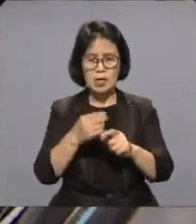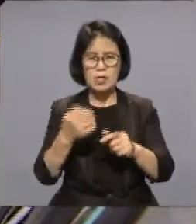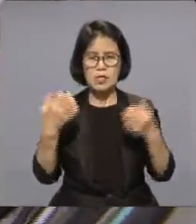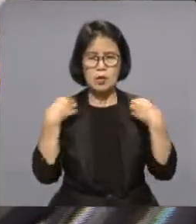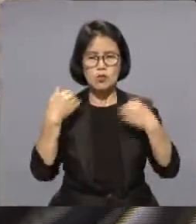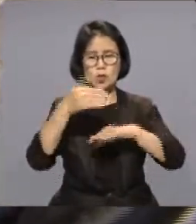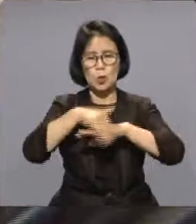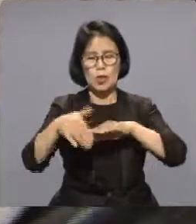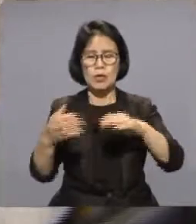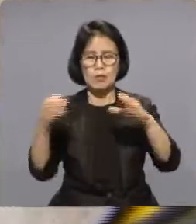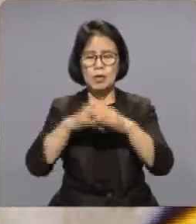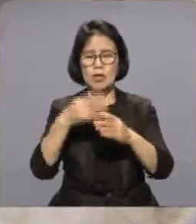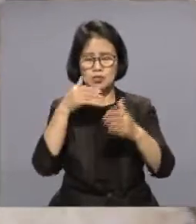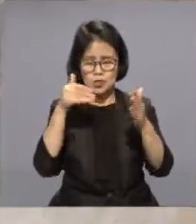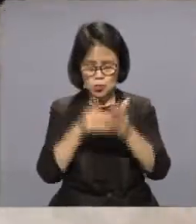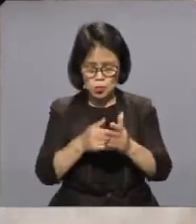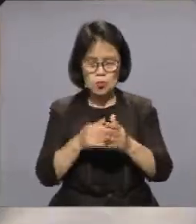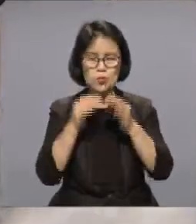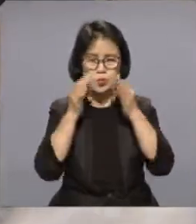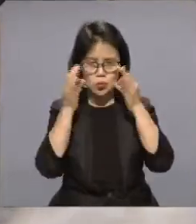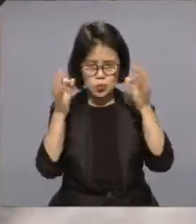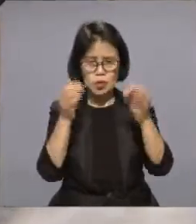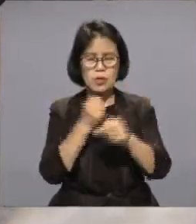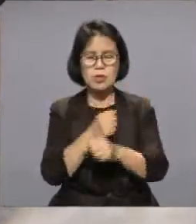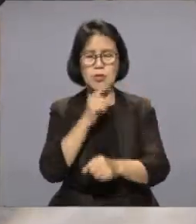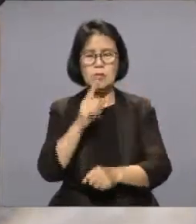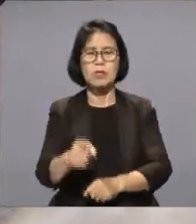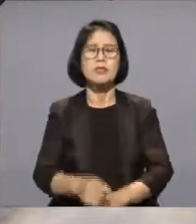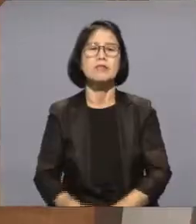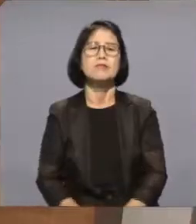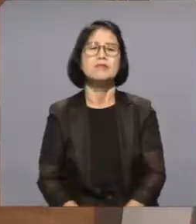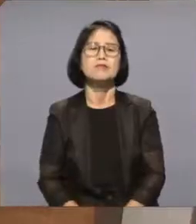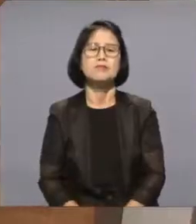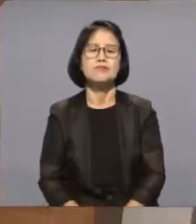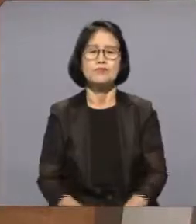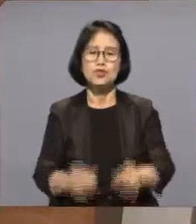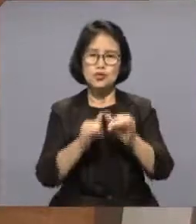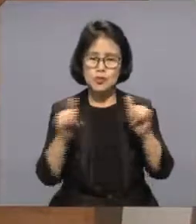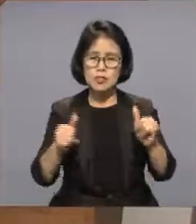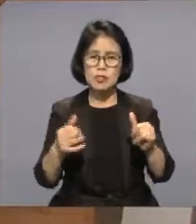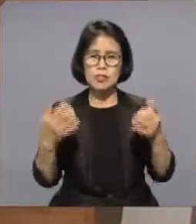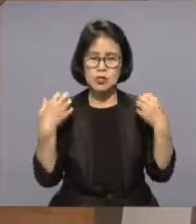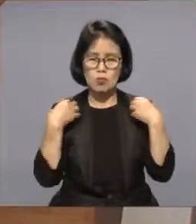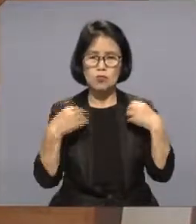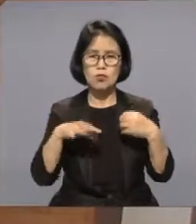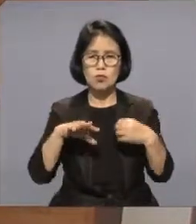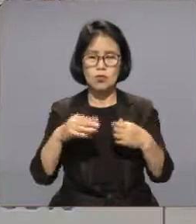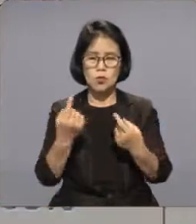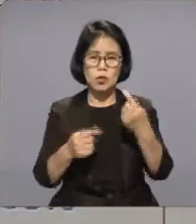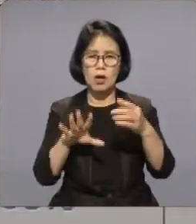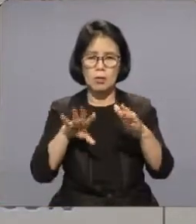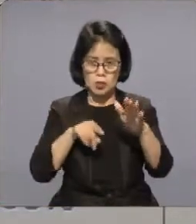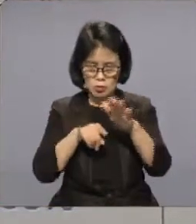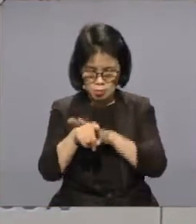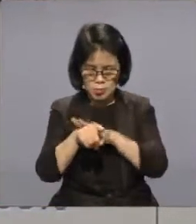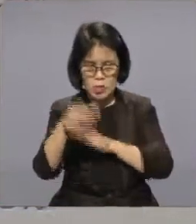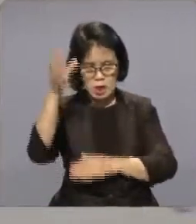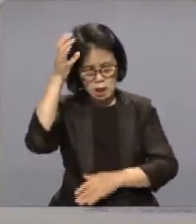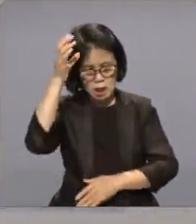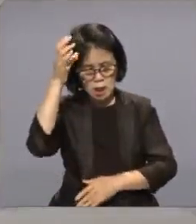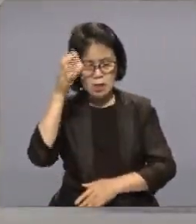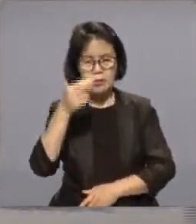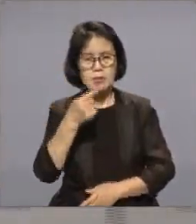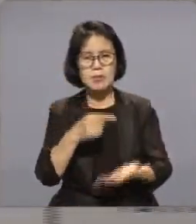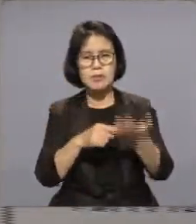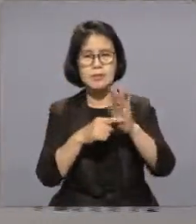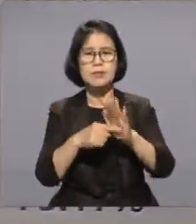계획에 반영될 수 있도록 노력하겠다고 강조했습니다. 주민들은 정부보다 한 발 앞선 추진에는 기대감을